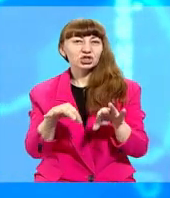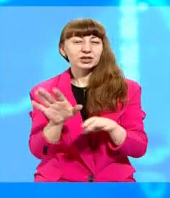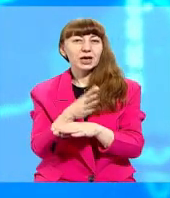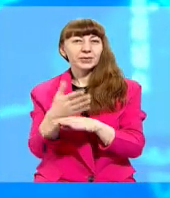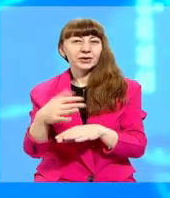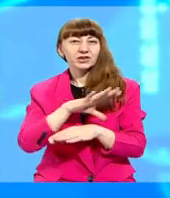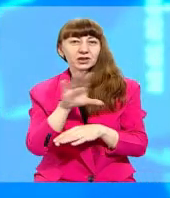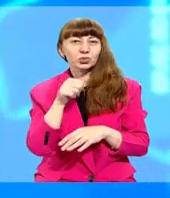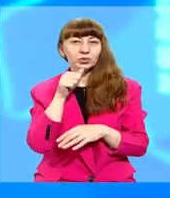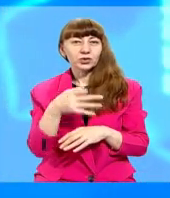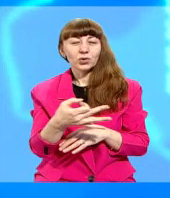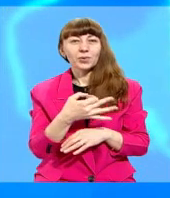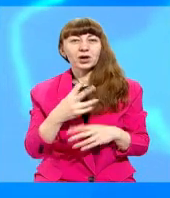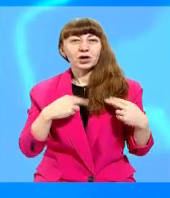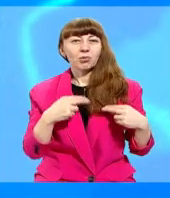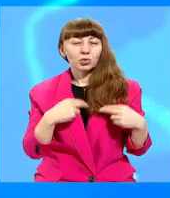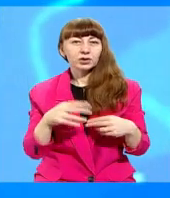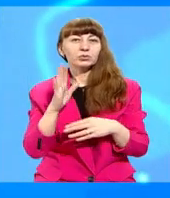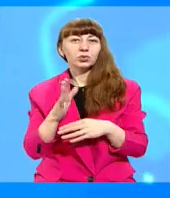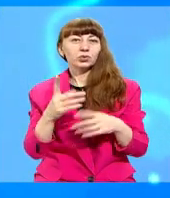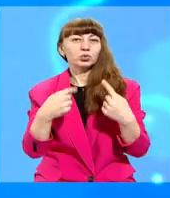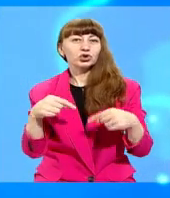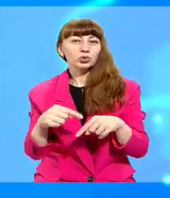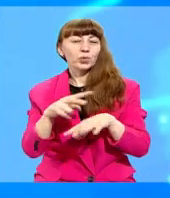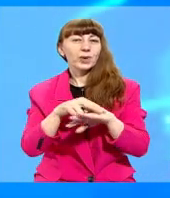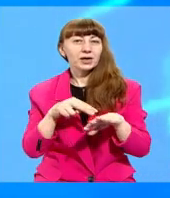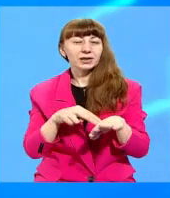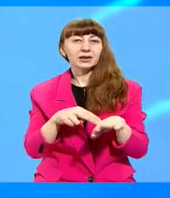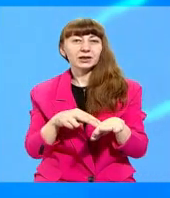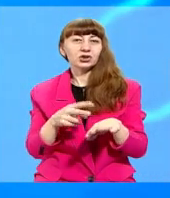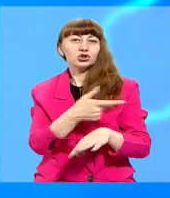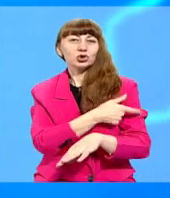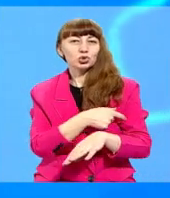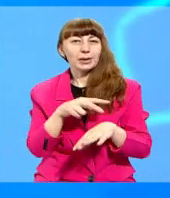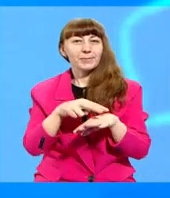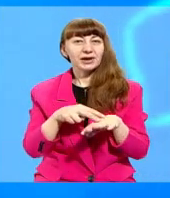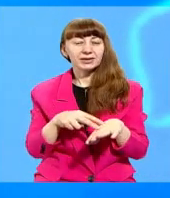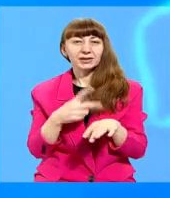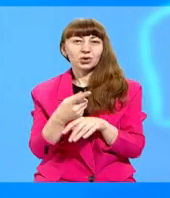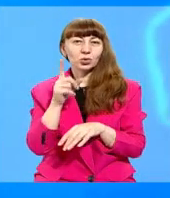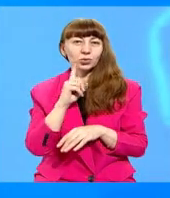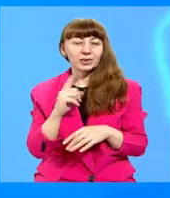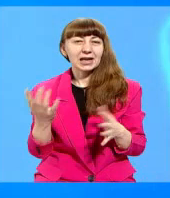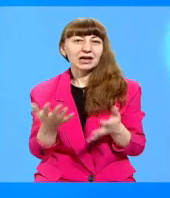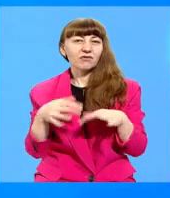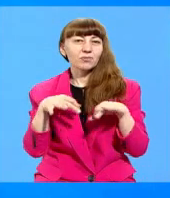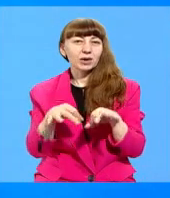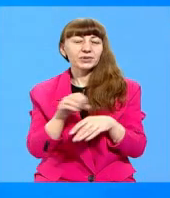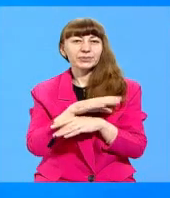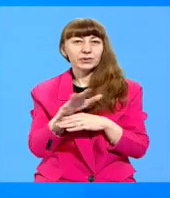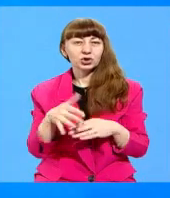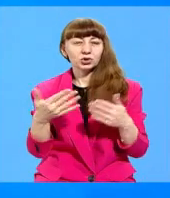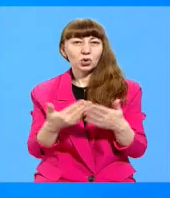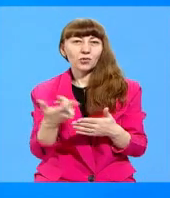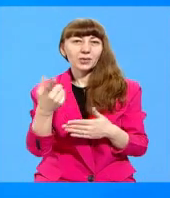всему региону. Служить они будут участковым инспекторам и патрульным полицейским. В основном это комфортабельные легковушки, оснащенные